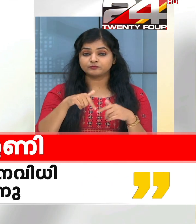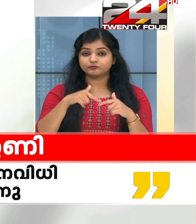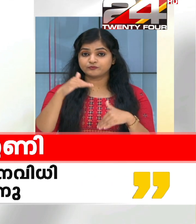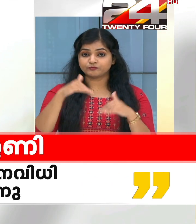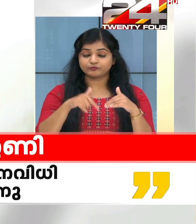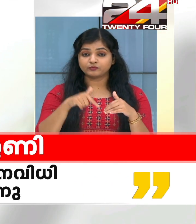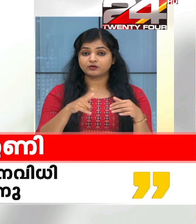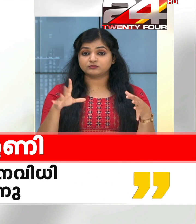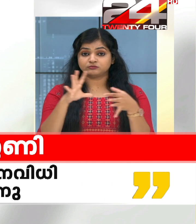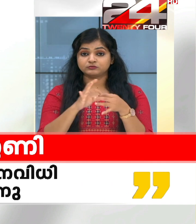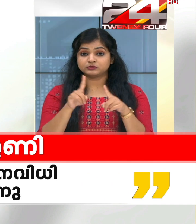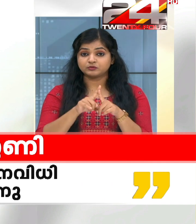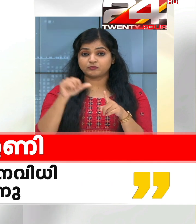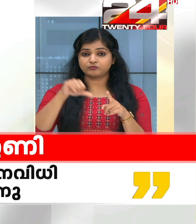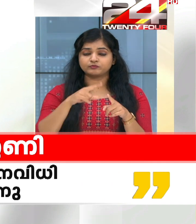പ്രതിഫലിക്കില്ല. അപ്പോൾ